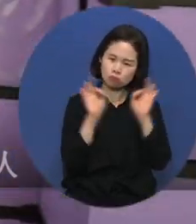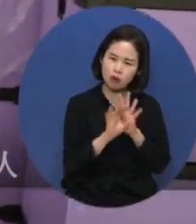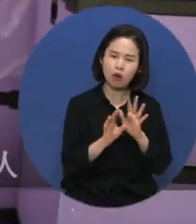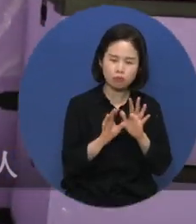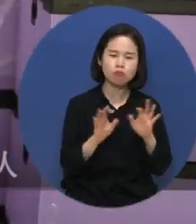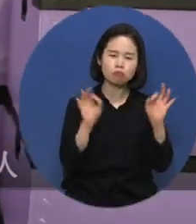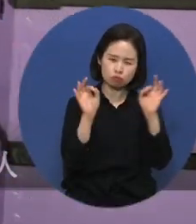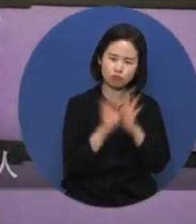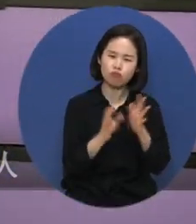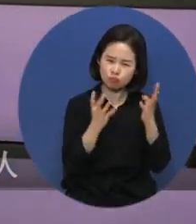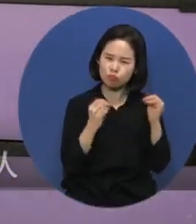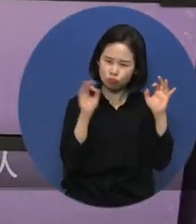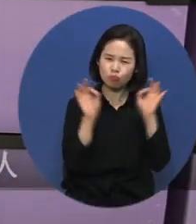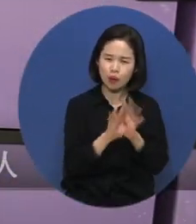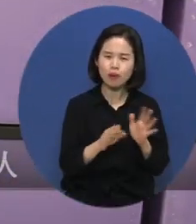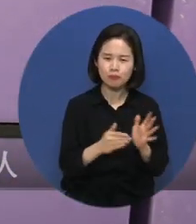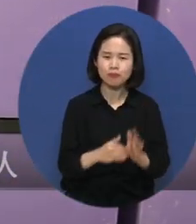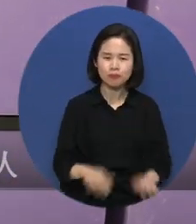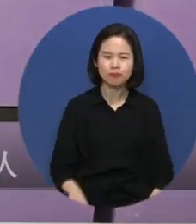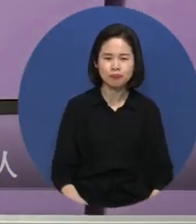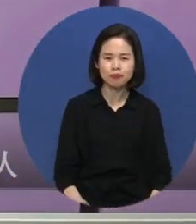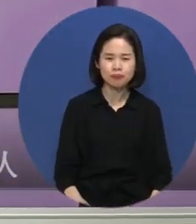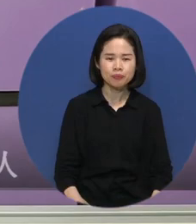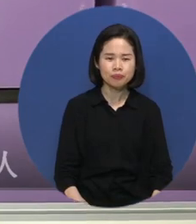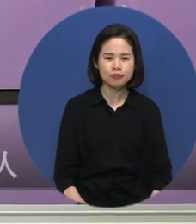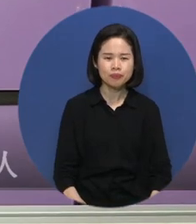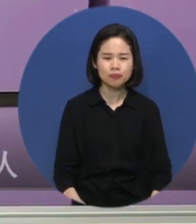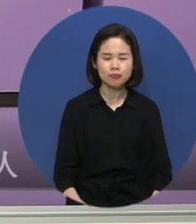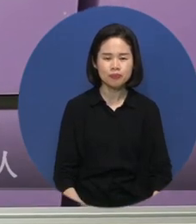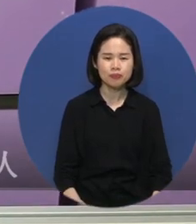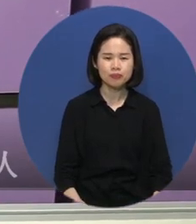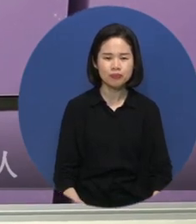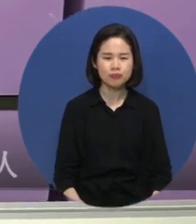편견이 좀 많이 저도 이제 사라졌어요.